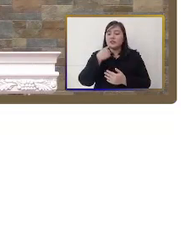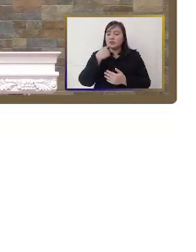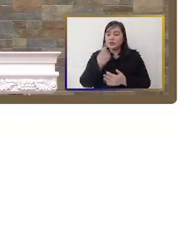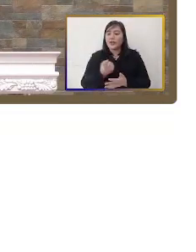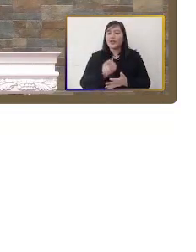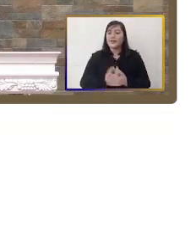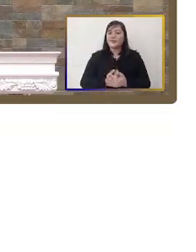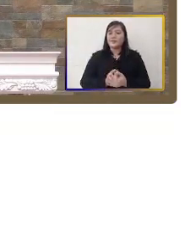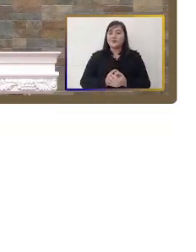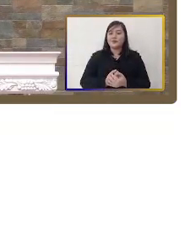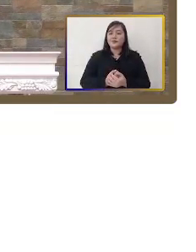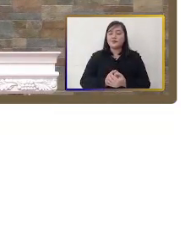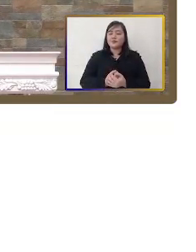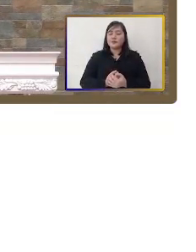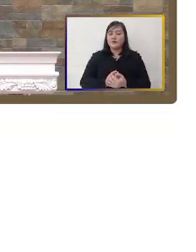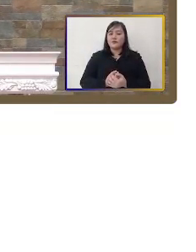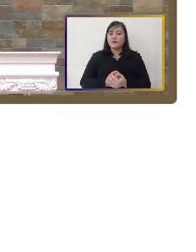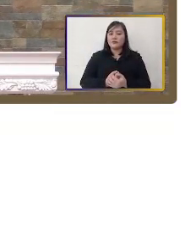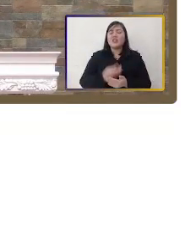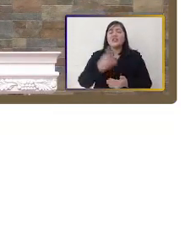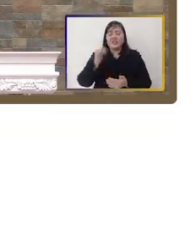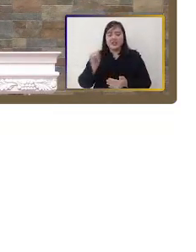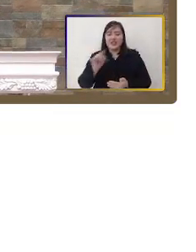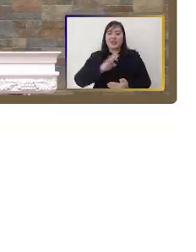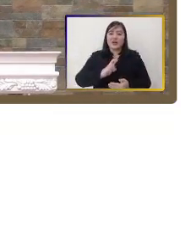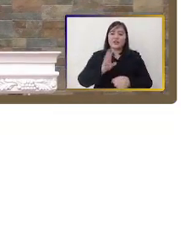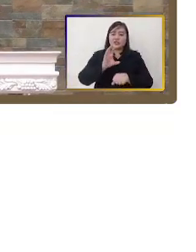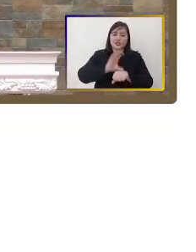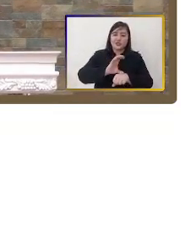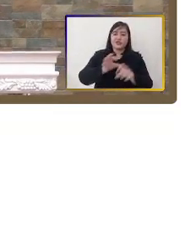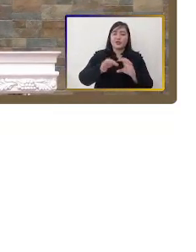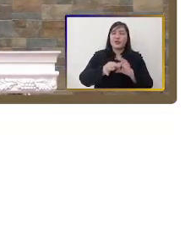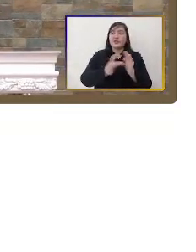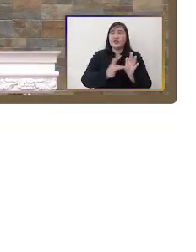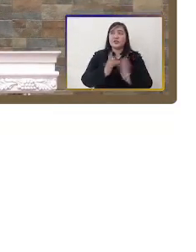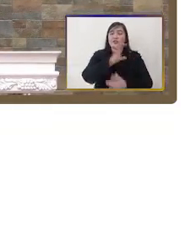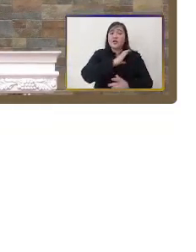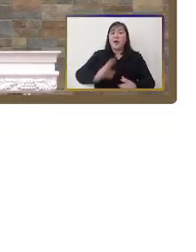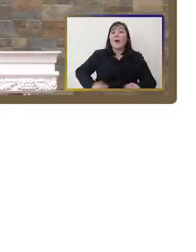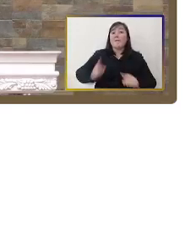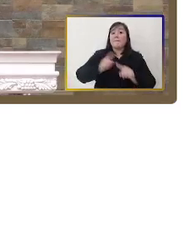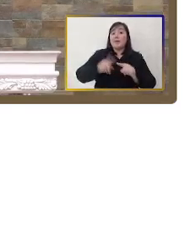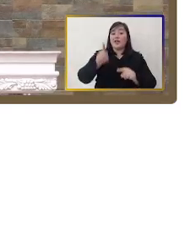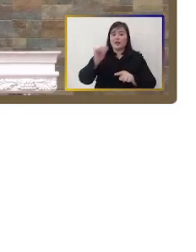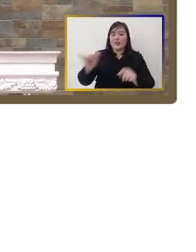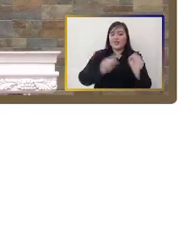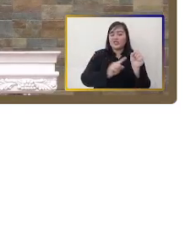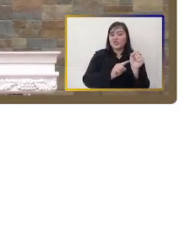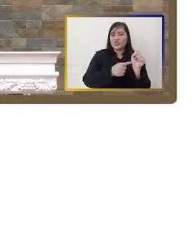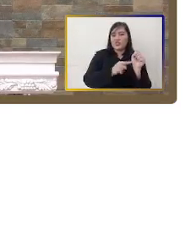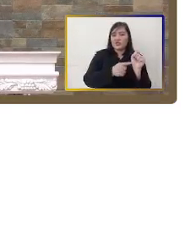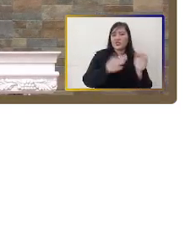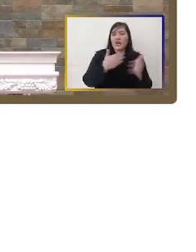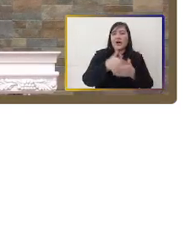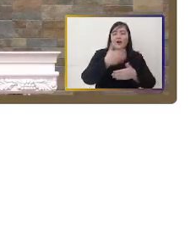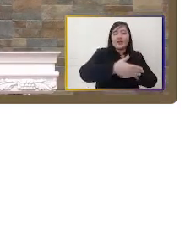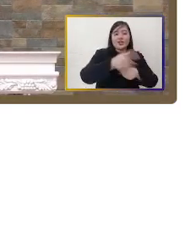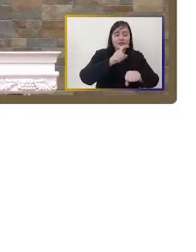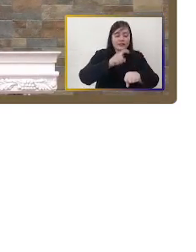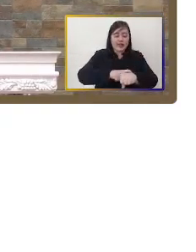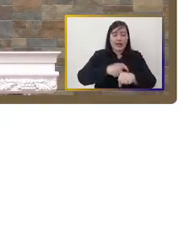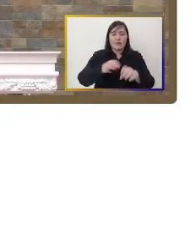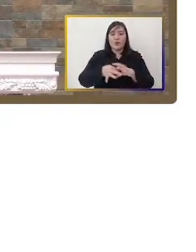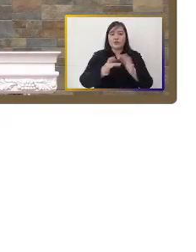are the church of the Lord Jesus Christ, pero sila ay nag-exist after the time ng Panginoong Hesukristo, hindi yan ang